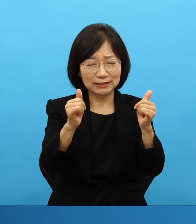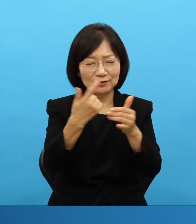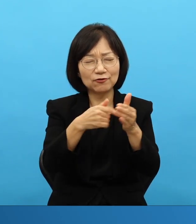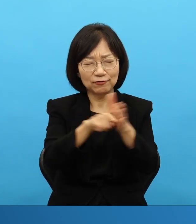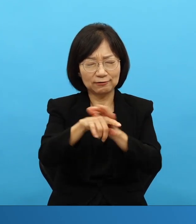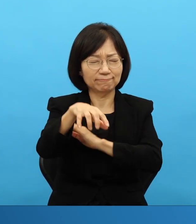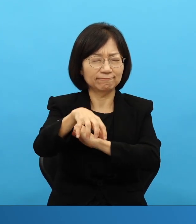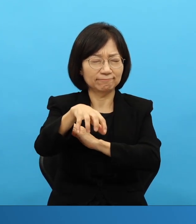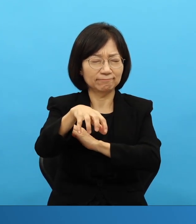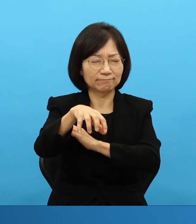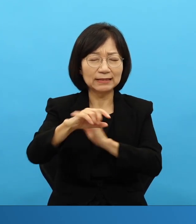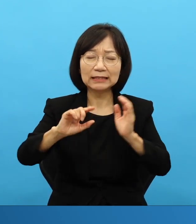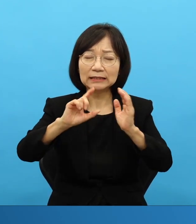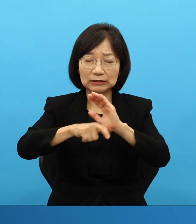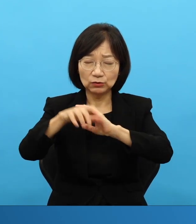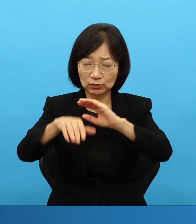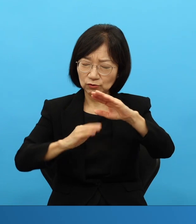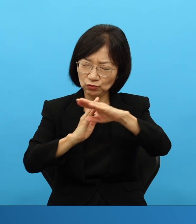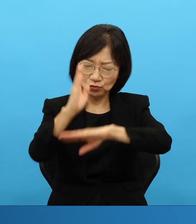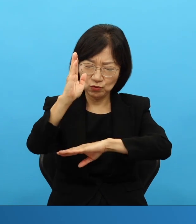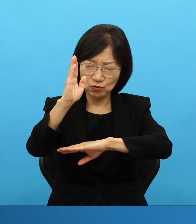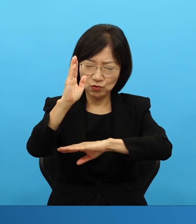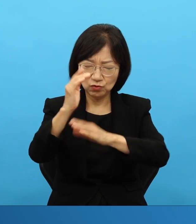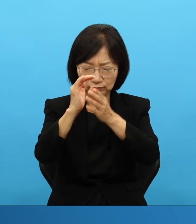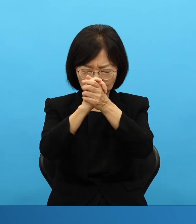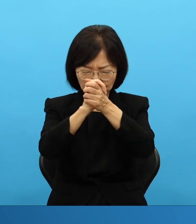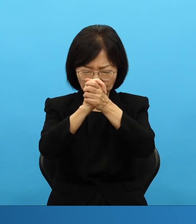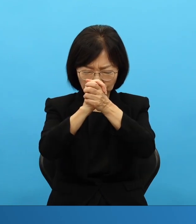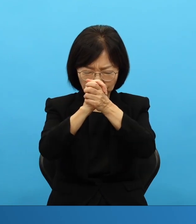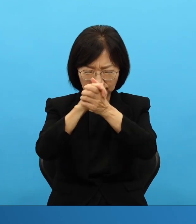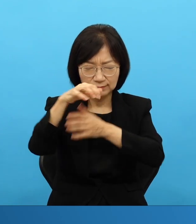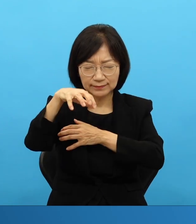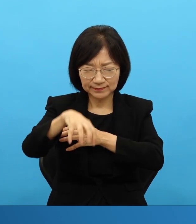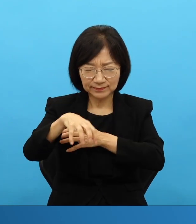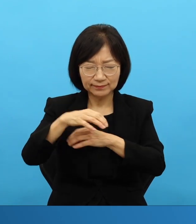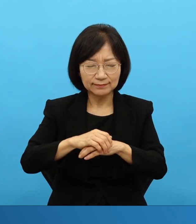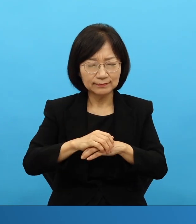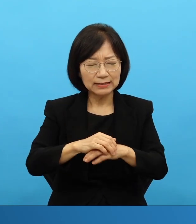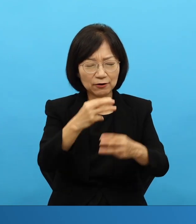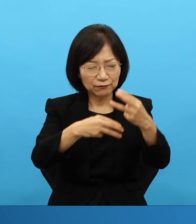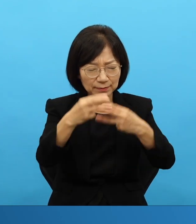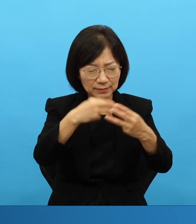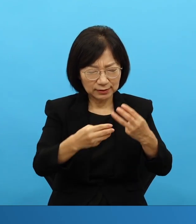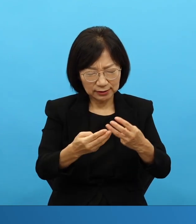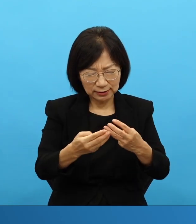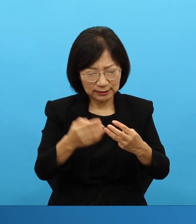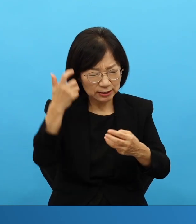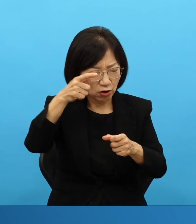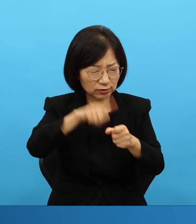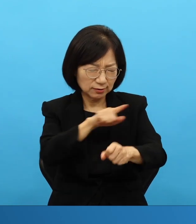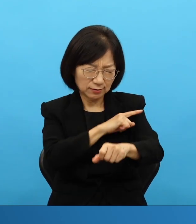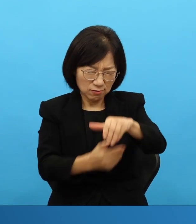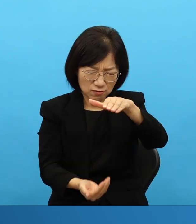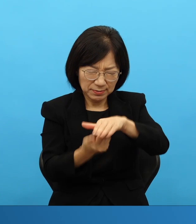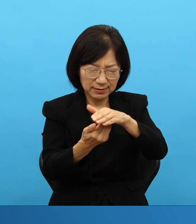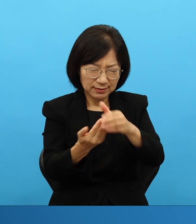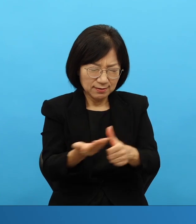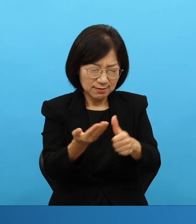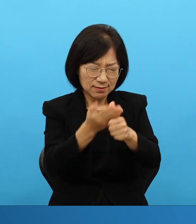the nations will be pit against nations, peoples against peoples. 그러나 끝은 아니며 천국 복음이